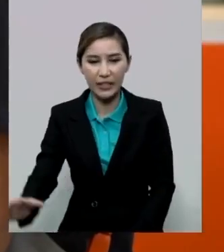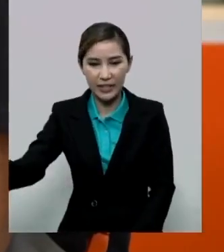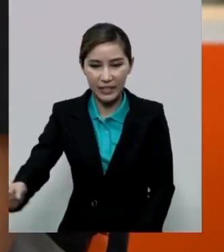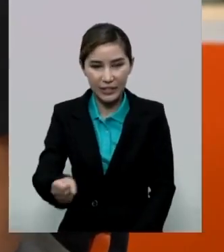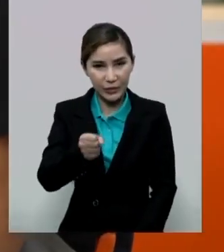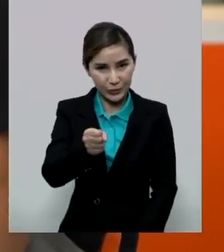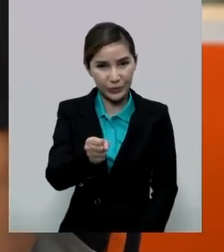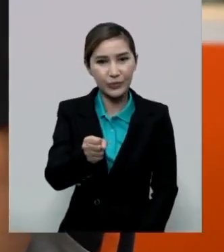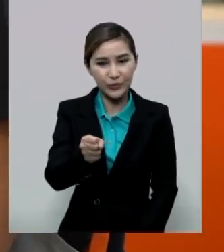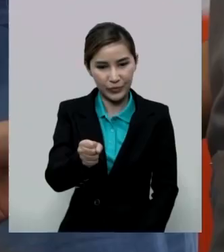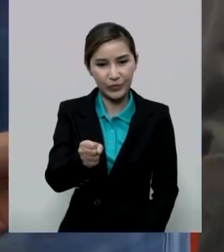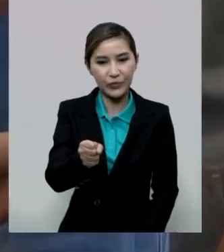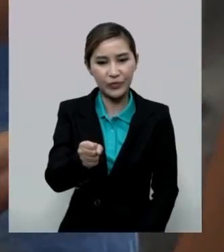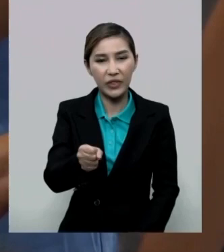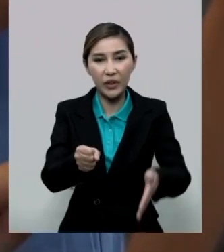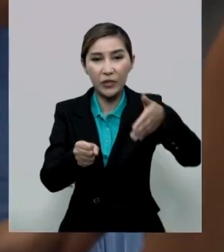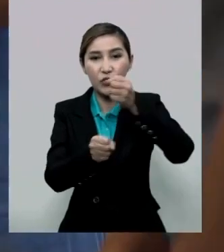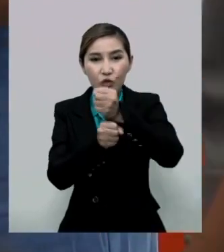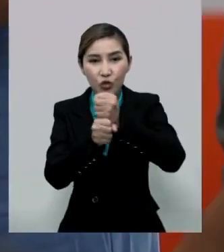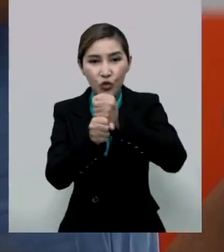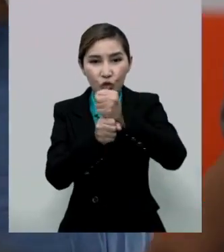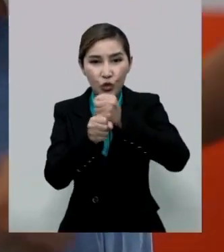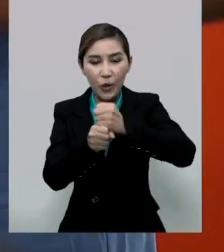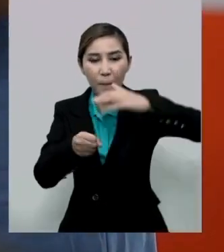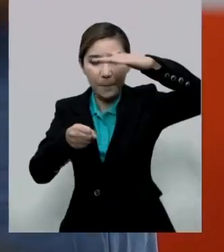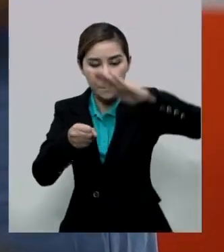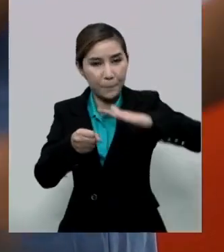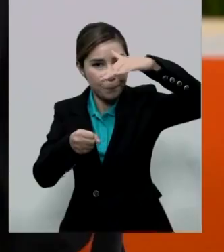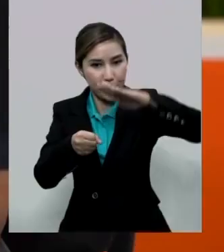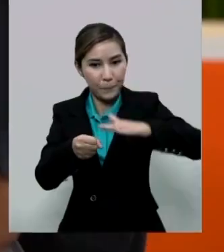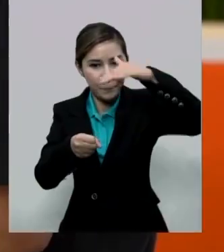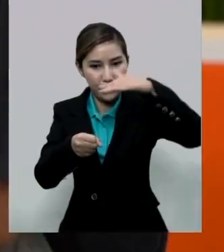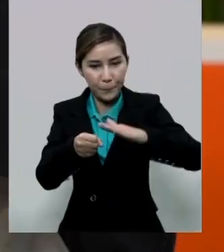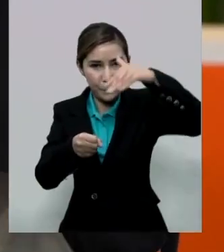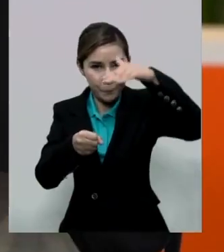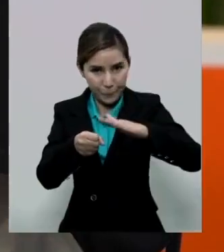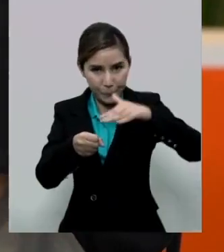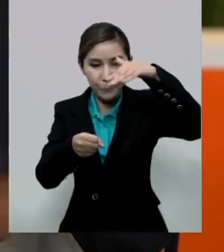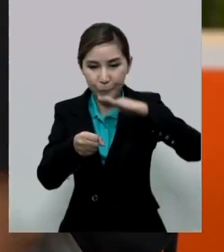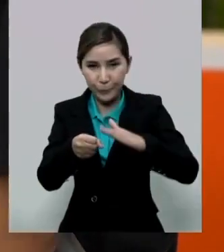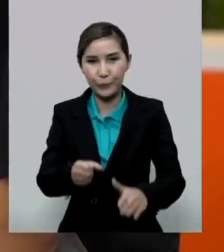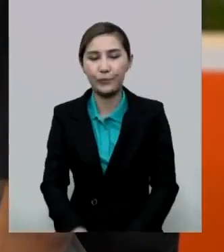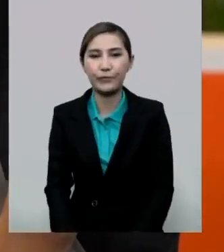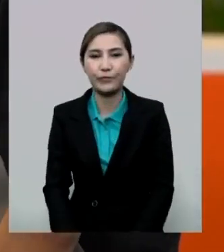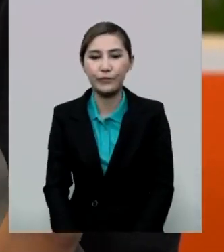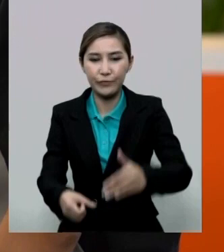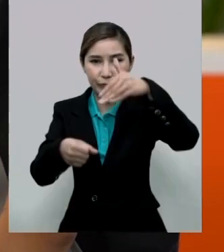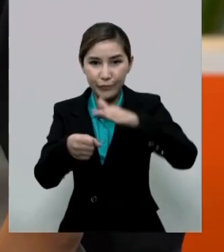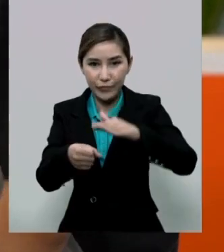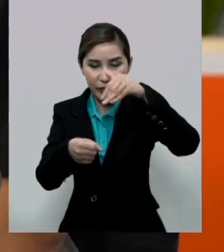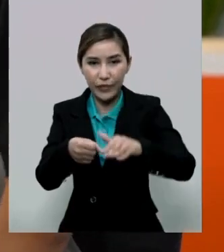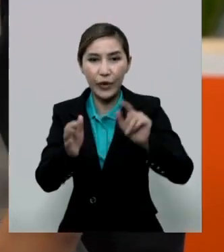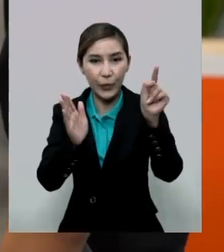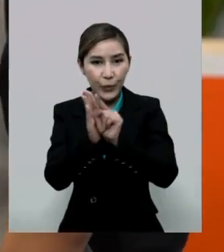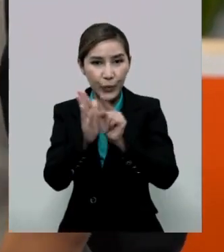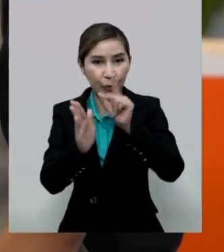แรกต้องทำอะไรก่อน พี่แทนหยิบโถมาเลย โถนี้ใช่ไหม ใช่ครับแล้วก็ปั๊มนมครับ ปุ่ม ที่เดิมเลยครับ ค่ะขึ้นสุดลงสุดเหมือนก